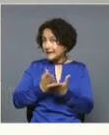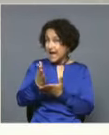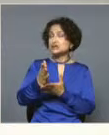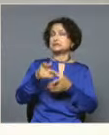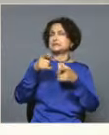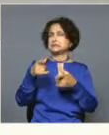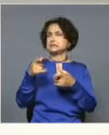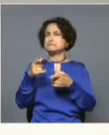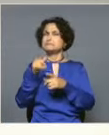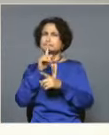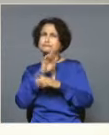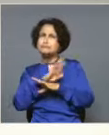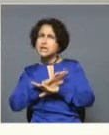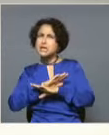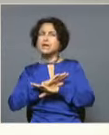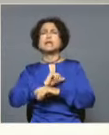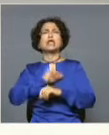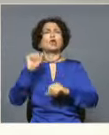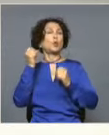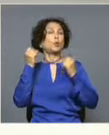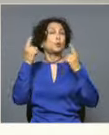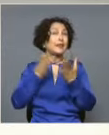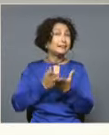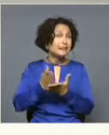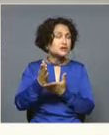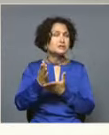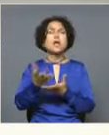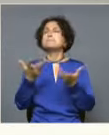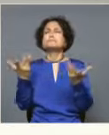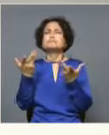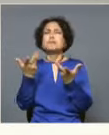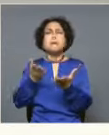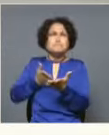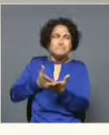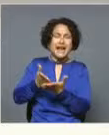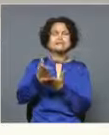и културен начин едно население, всъщност е през културното влияние и